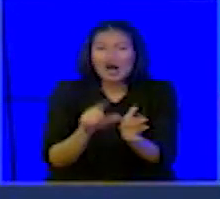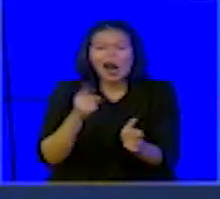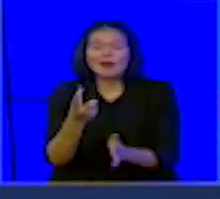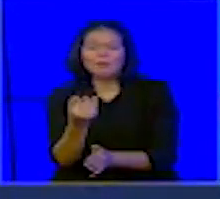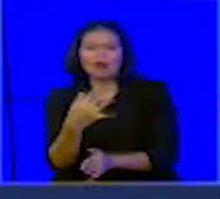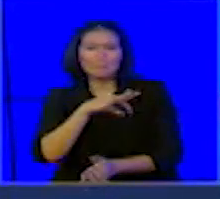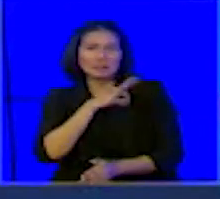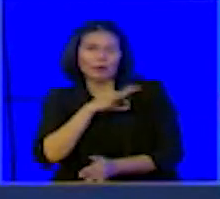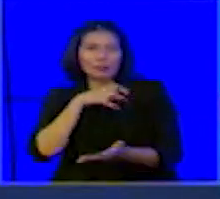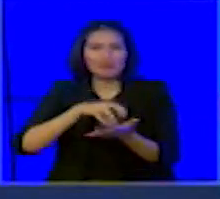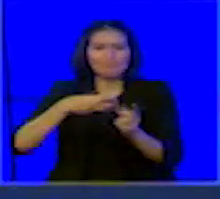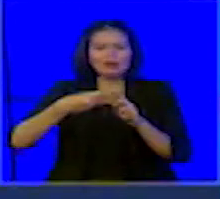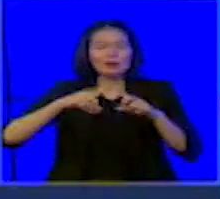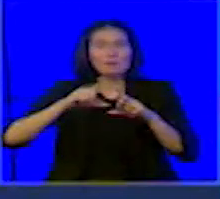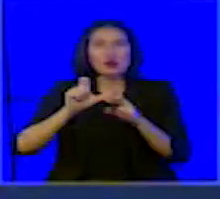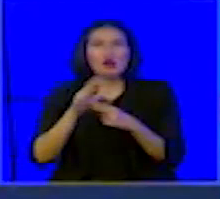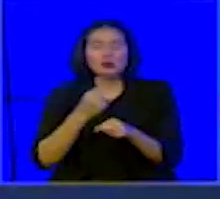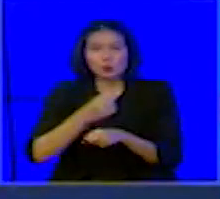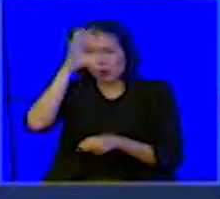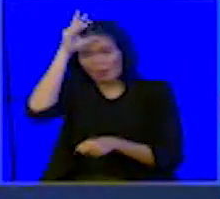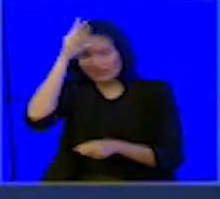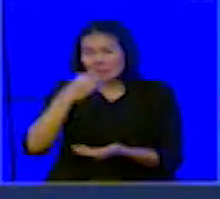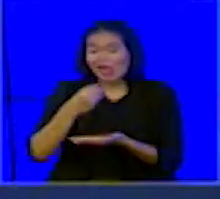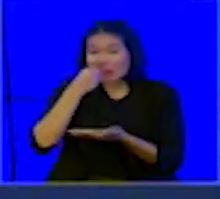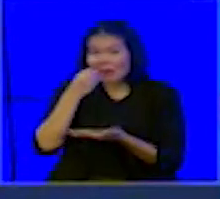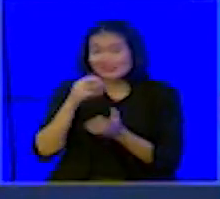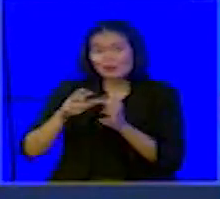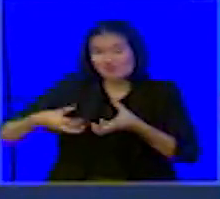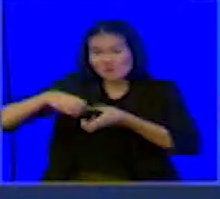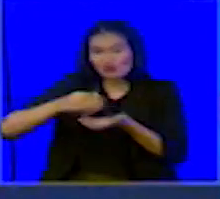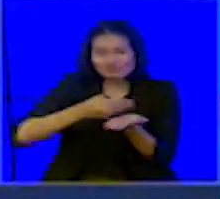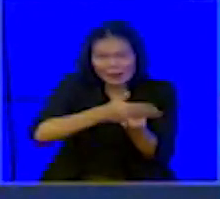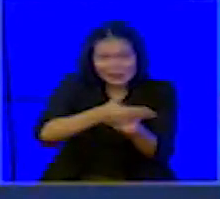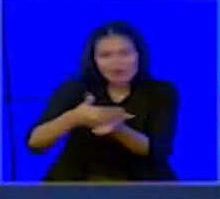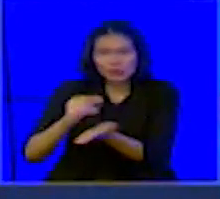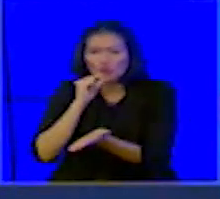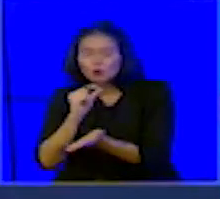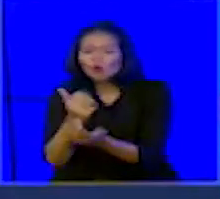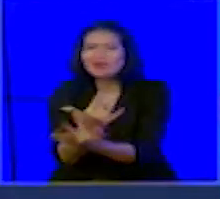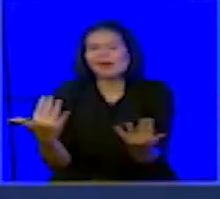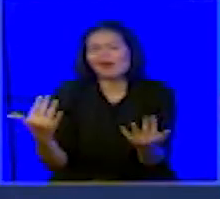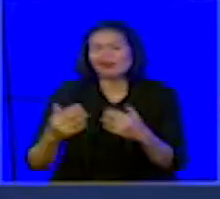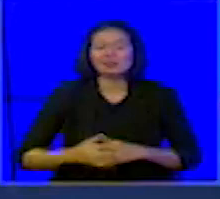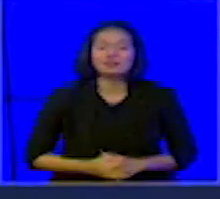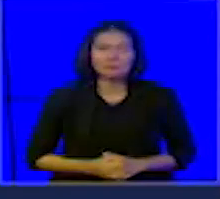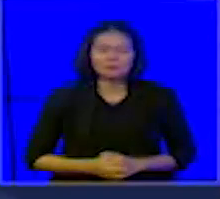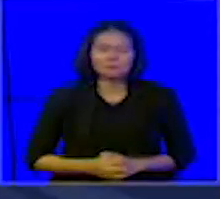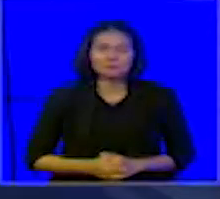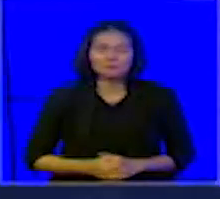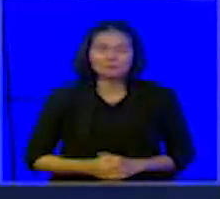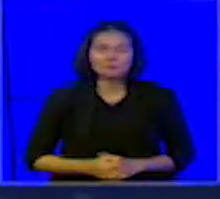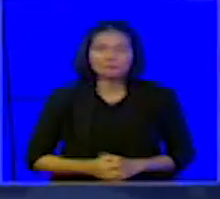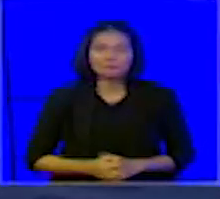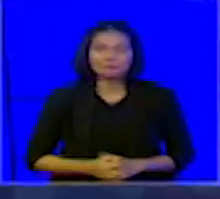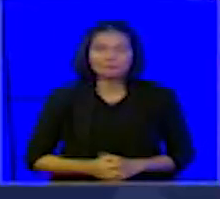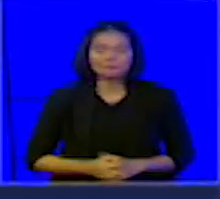relawan di Badung, Bali membagikan nasi bungkus bagi masyarakat kurang mampu agar bisa bertahan hidup. Silakan